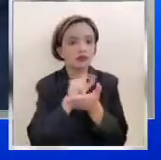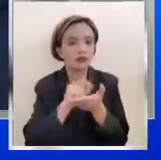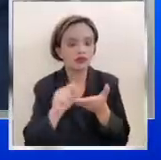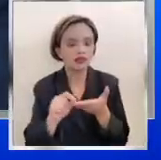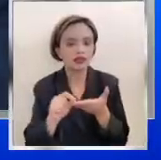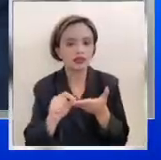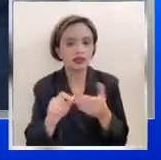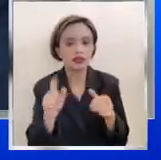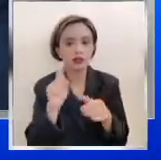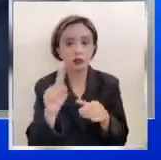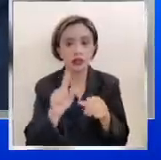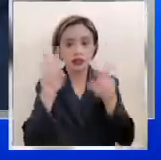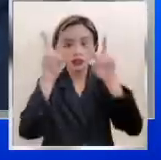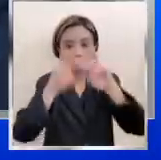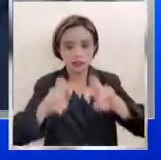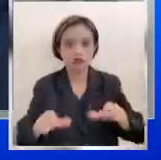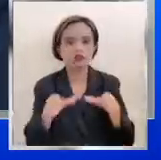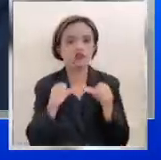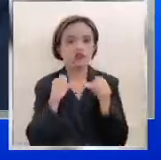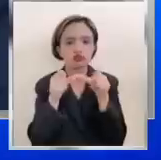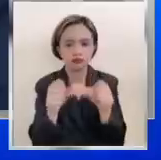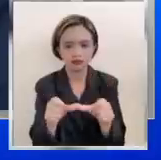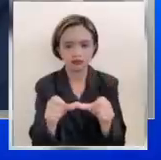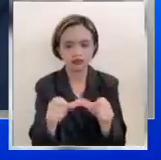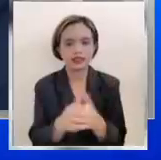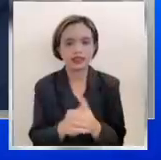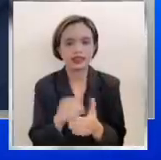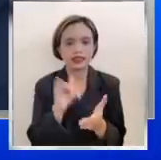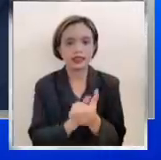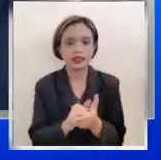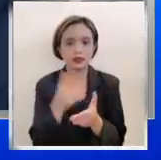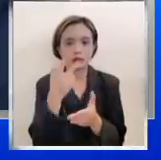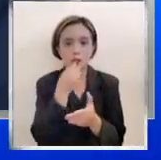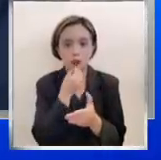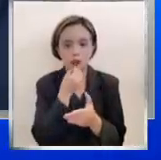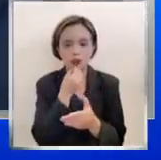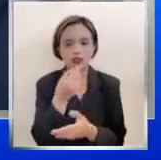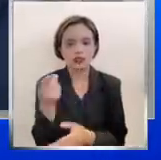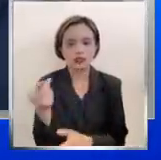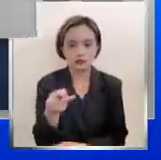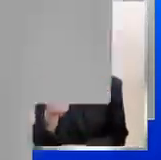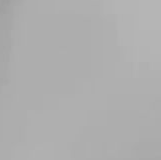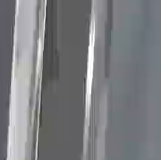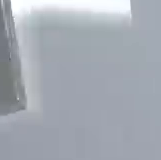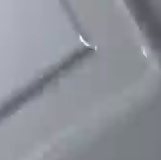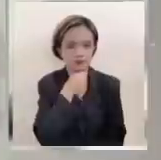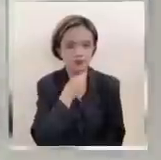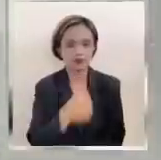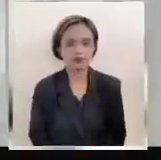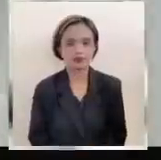ng investigasyon. Yan ang sanipwersang tinutukan ni Salima Refran at Emil Sumangi.